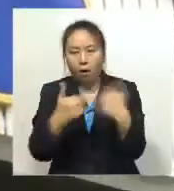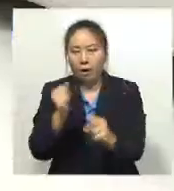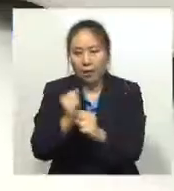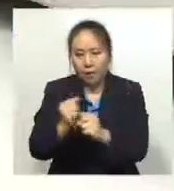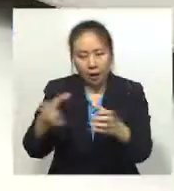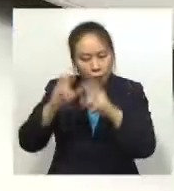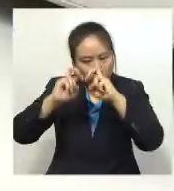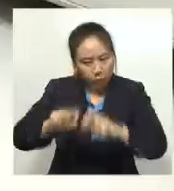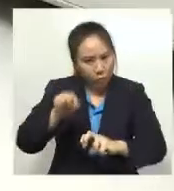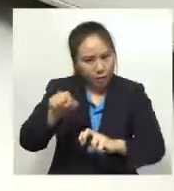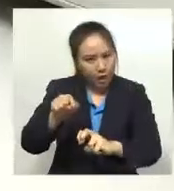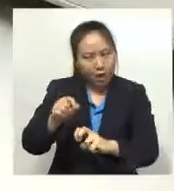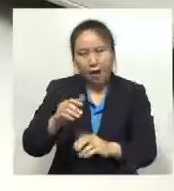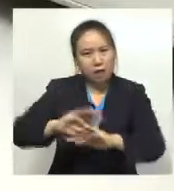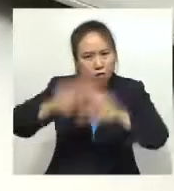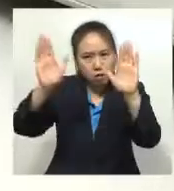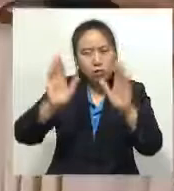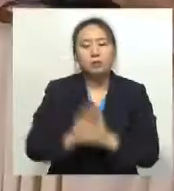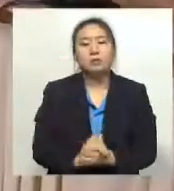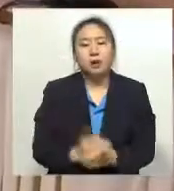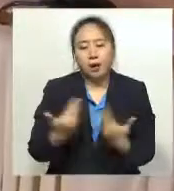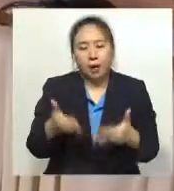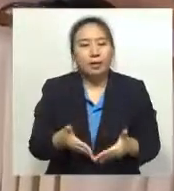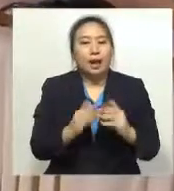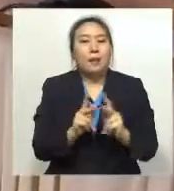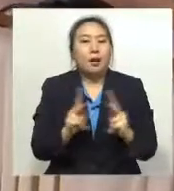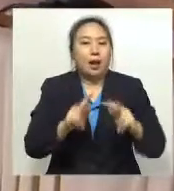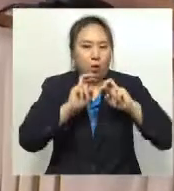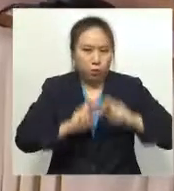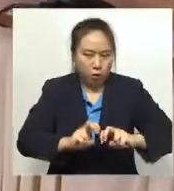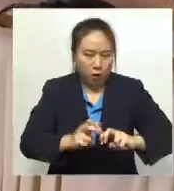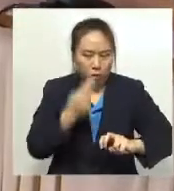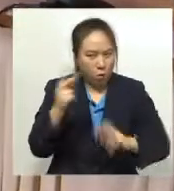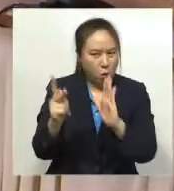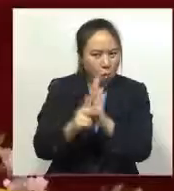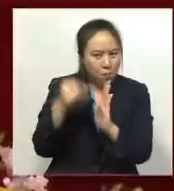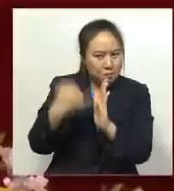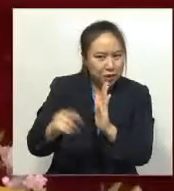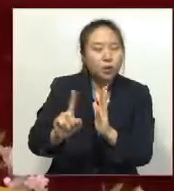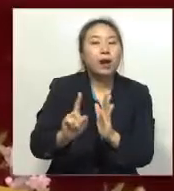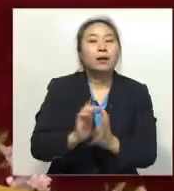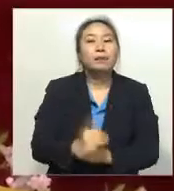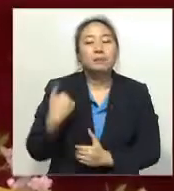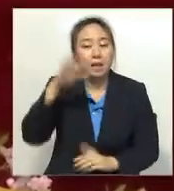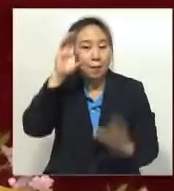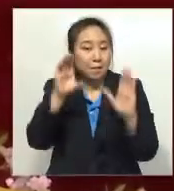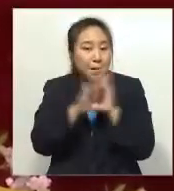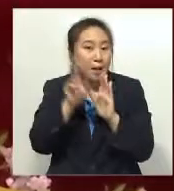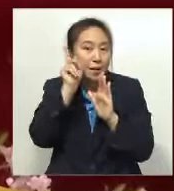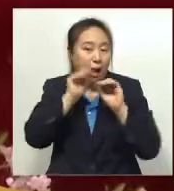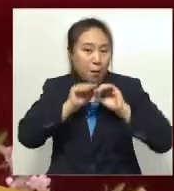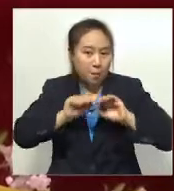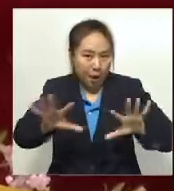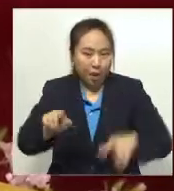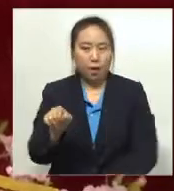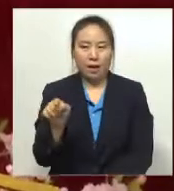ทำงานชุดสืบสวนในคดีนี้พร้อมตั้งคณะกรรมการสอบสวนวินัยร้ายแรงหลังปรากฏภาพข่าวจากสื่อมวลชนว่